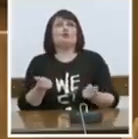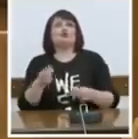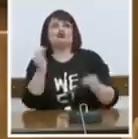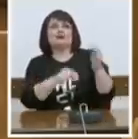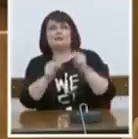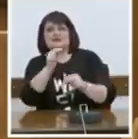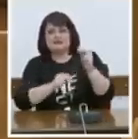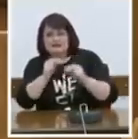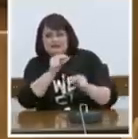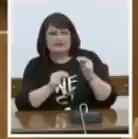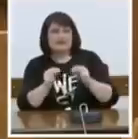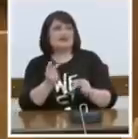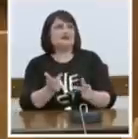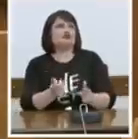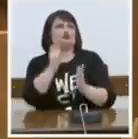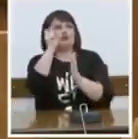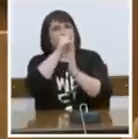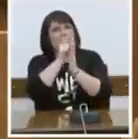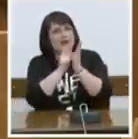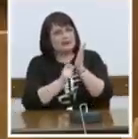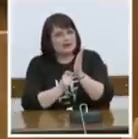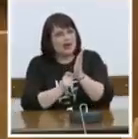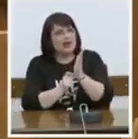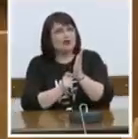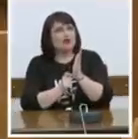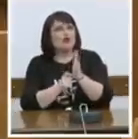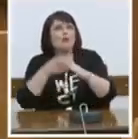εκλογικό κατάλογο εν μέσω